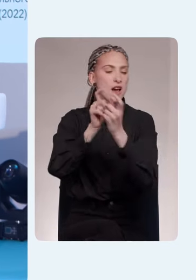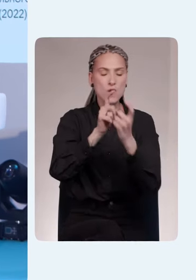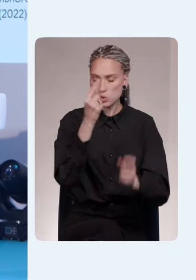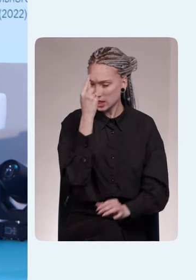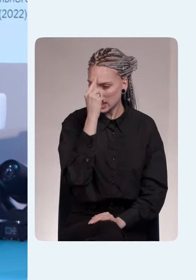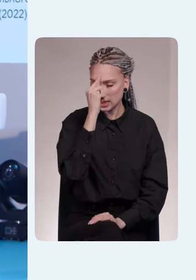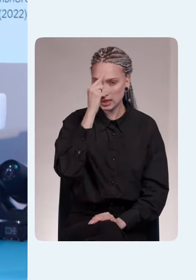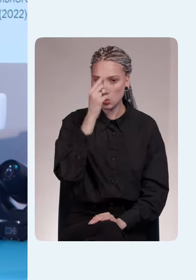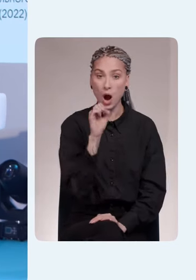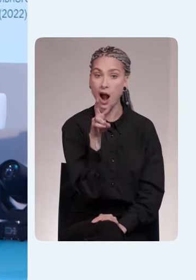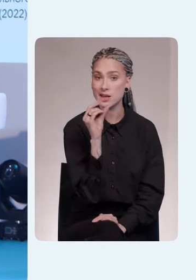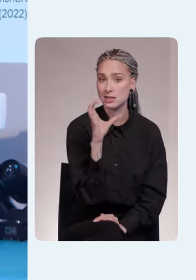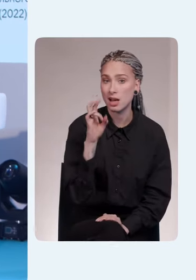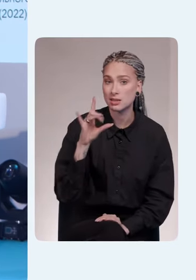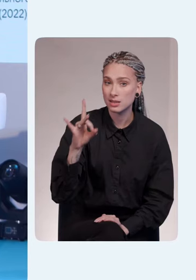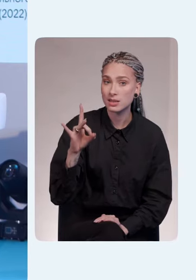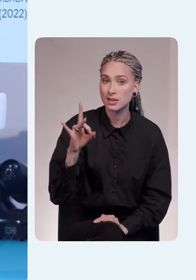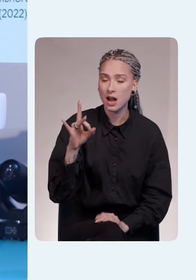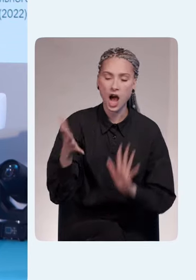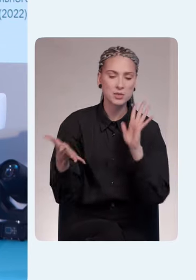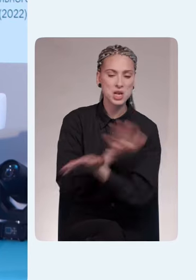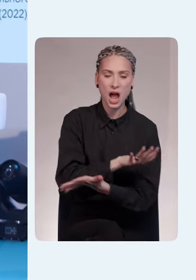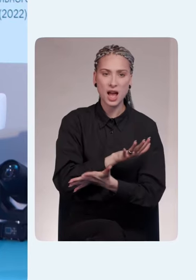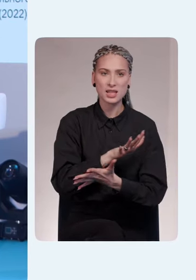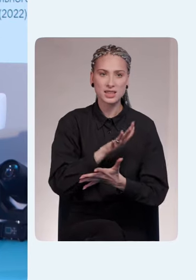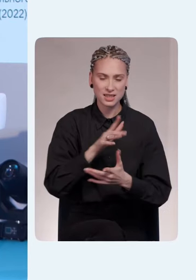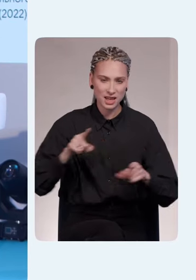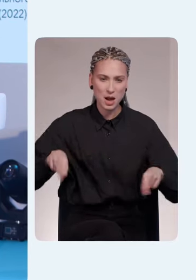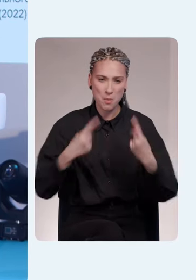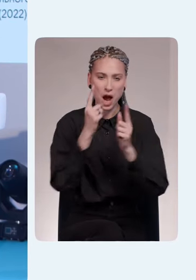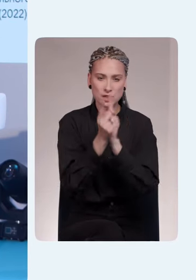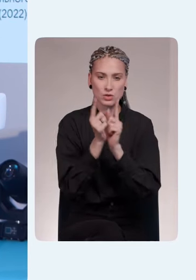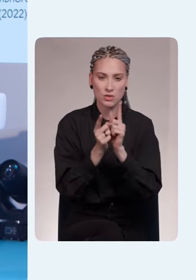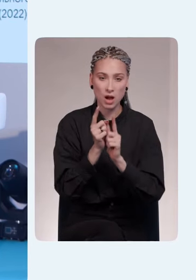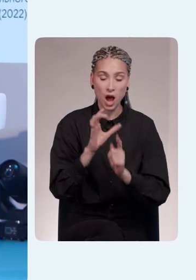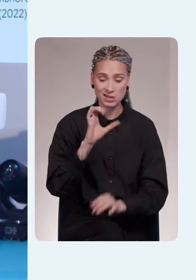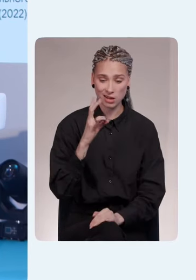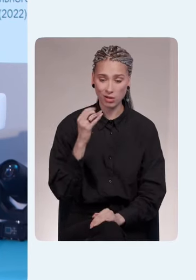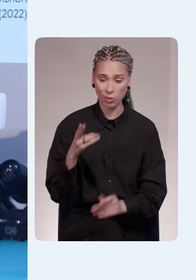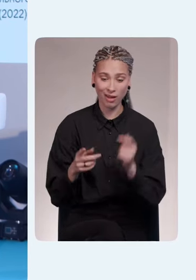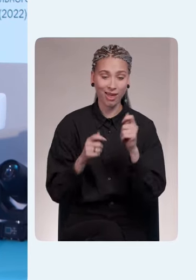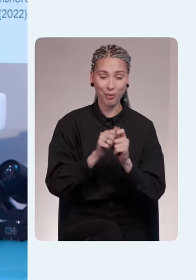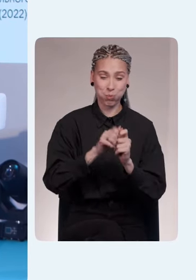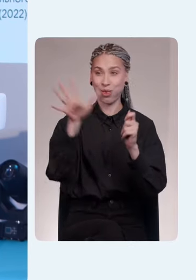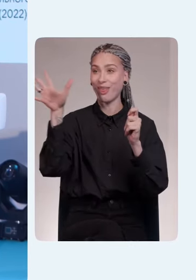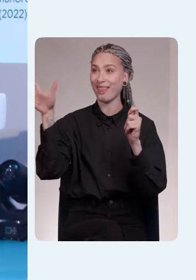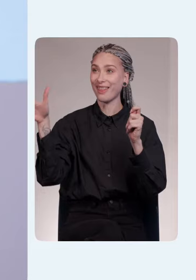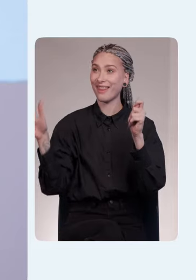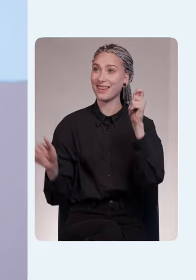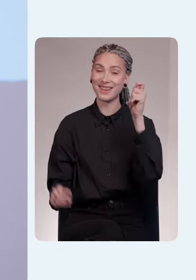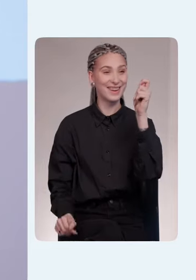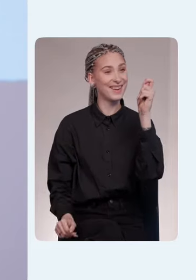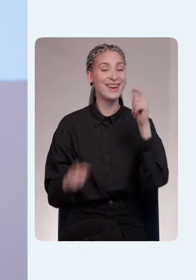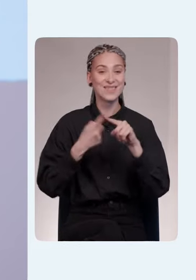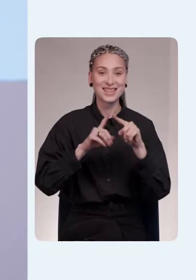завоевывает Индию. Александр отменяет крепостное право. Санек в руке петарду взрывает. Что, вот что делает Санек. Не вот так,